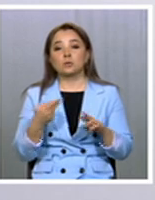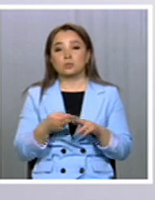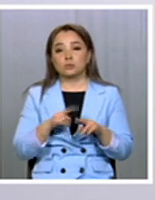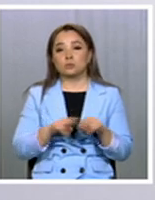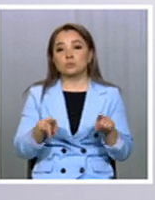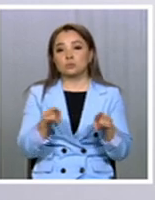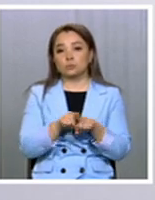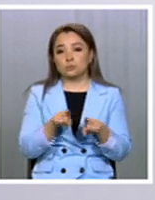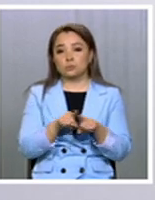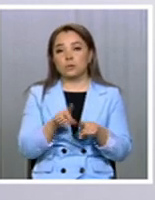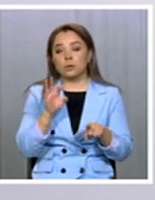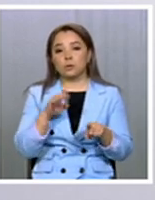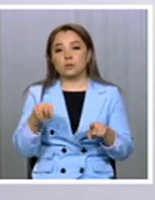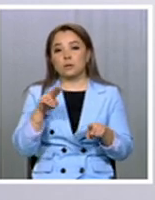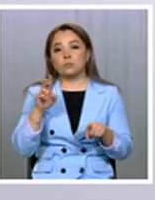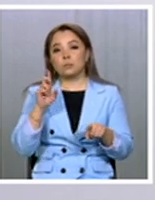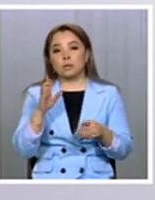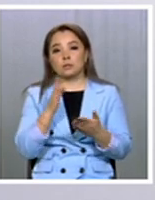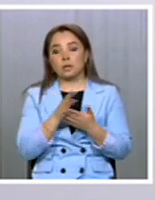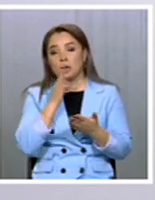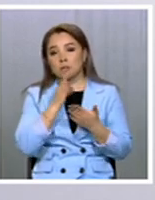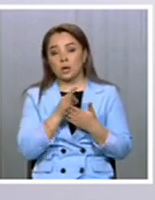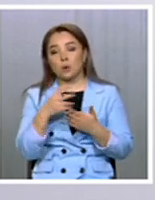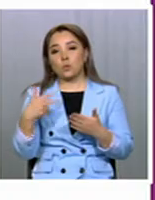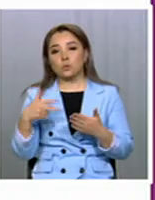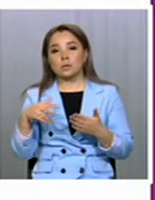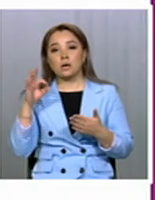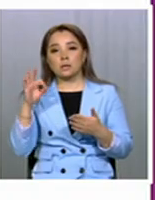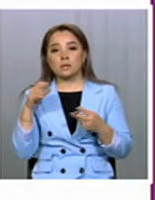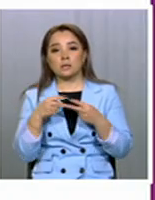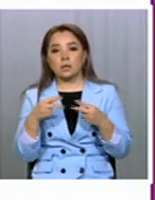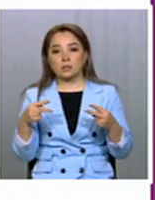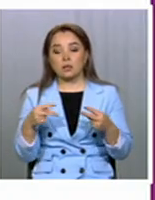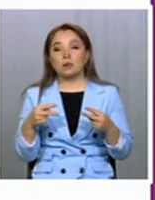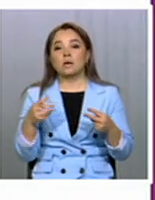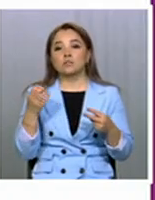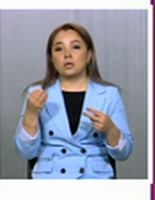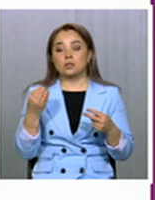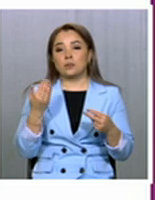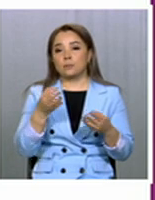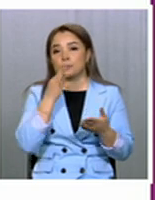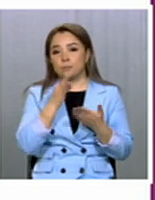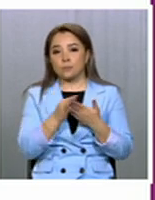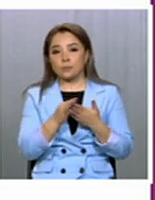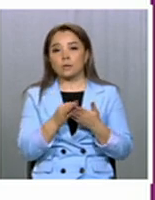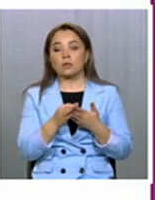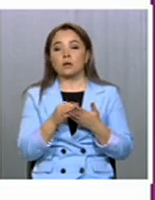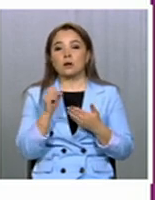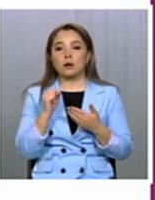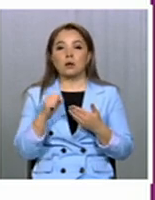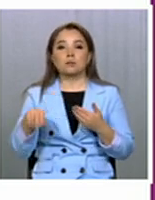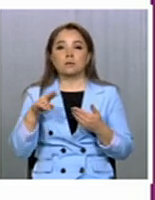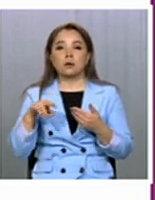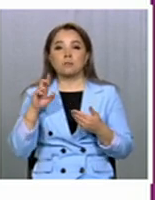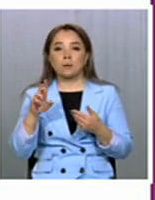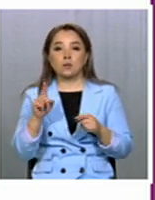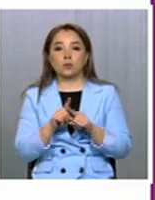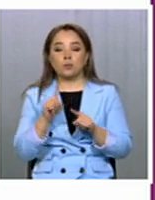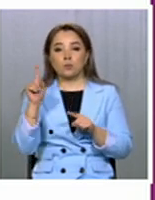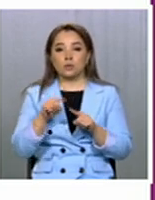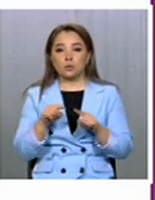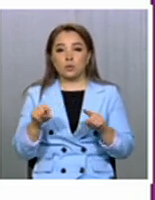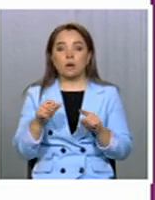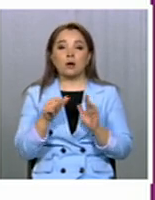секілді ОДБ бұрышы да 30 градусқа тең. Ал демек, бұдан АДБ бұрышының